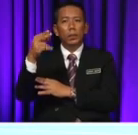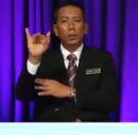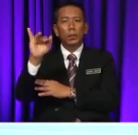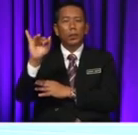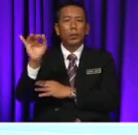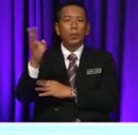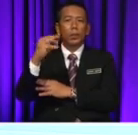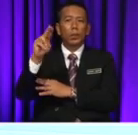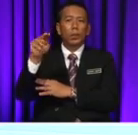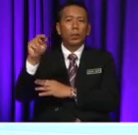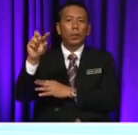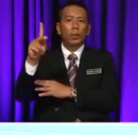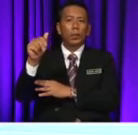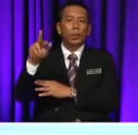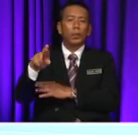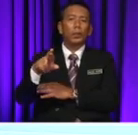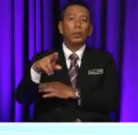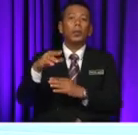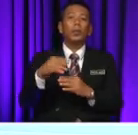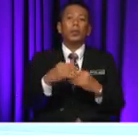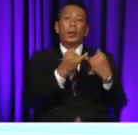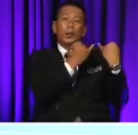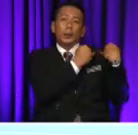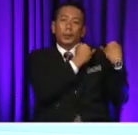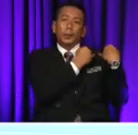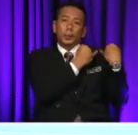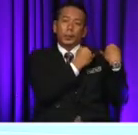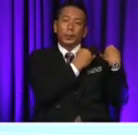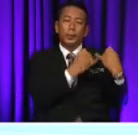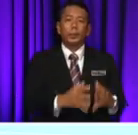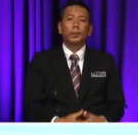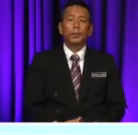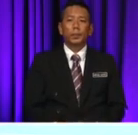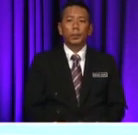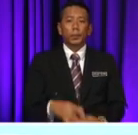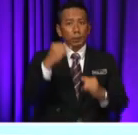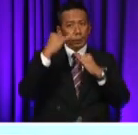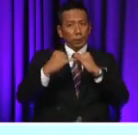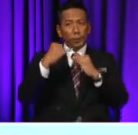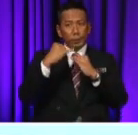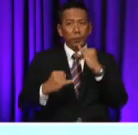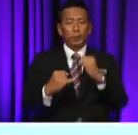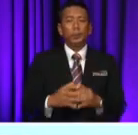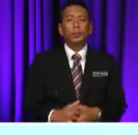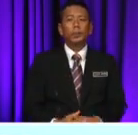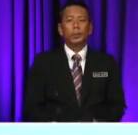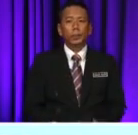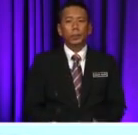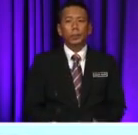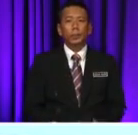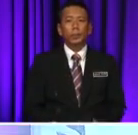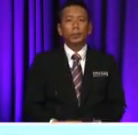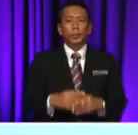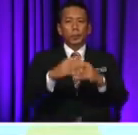adalah integrity dan yang terakhir saya Letakkan adalah